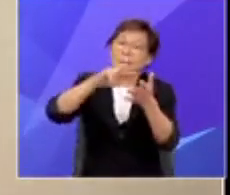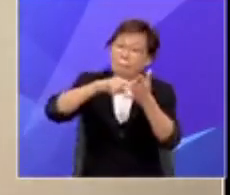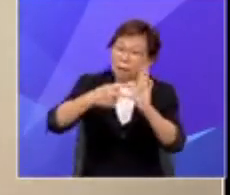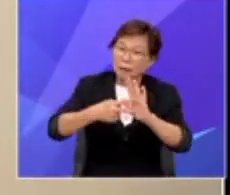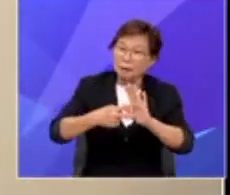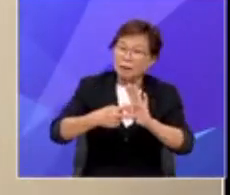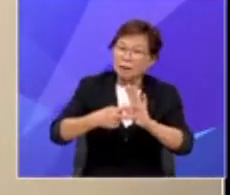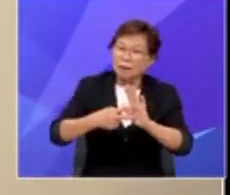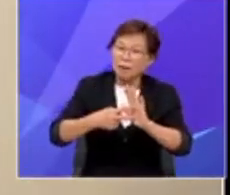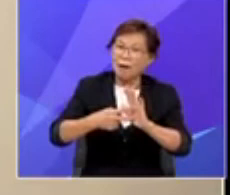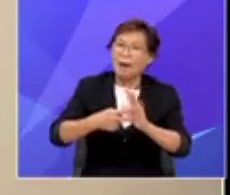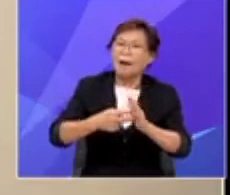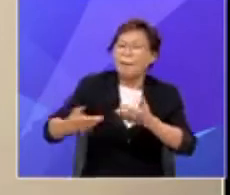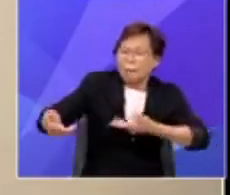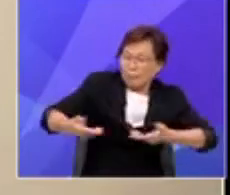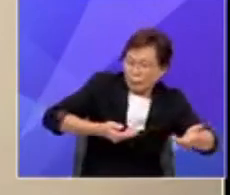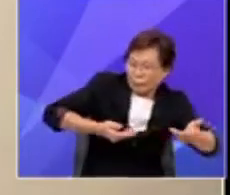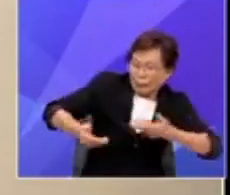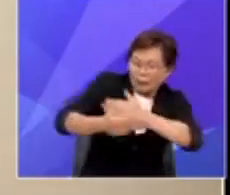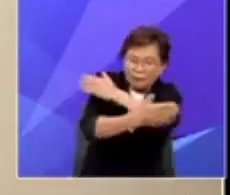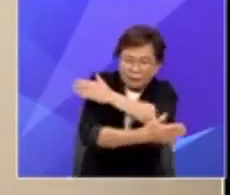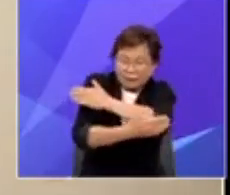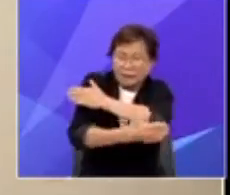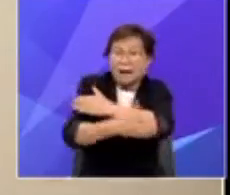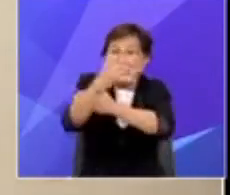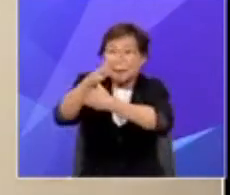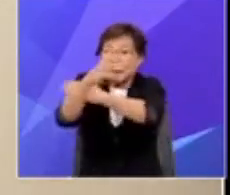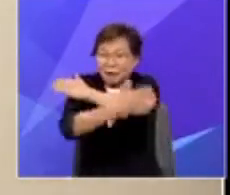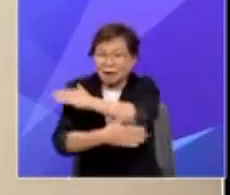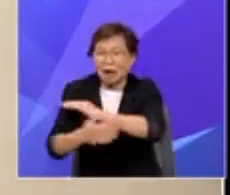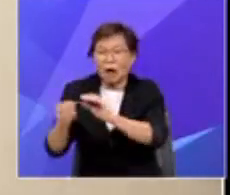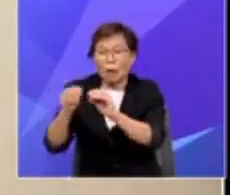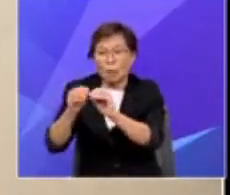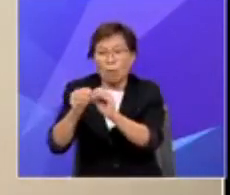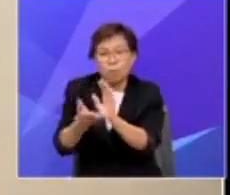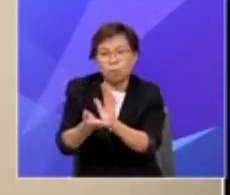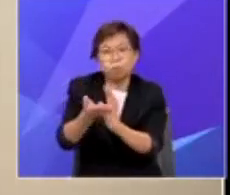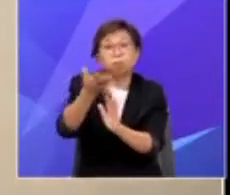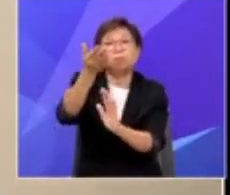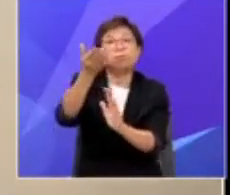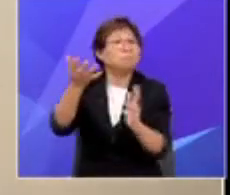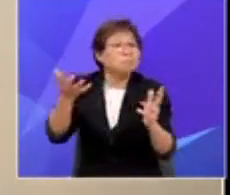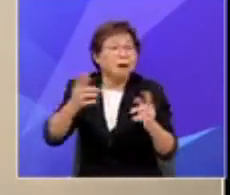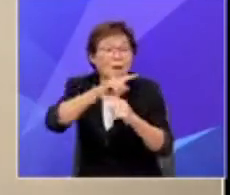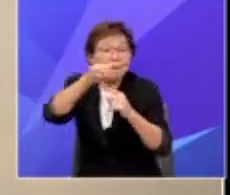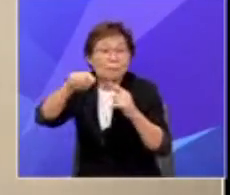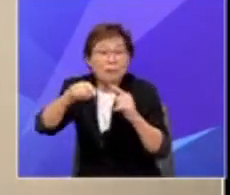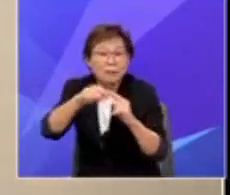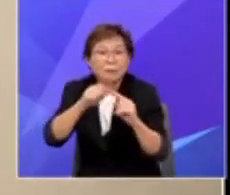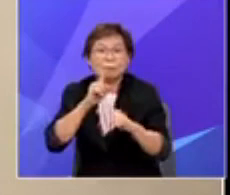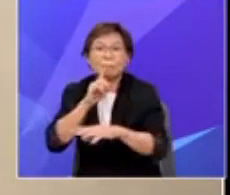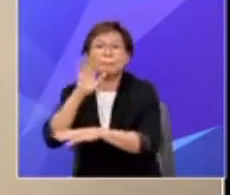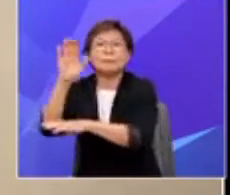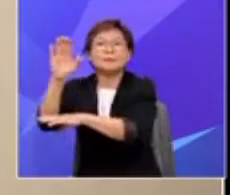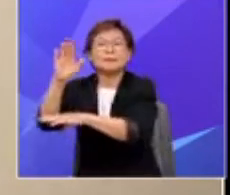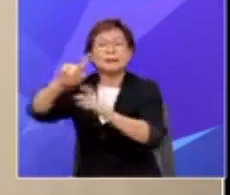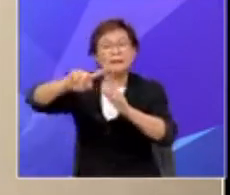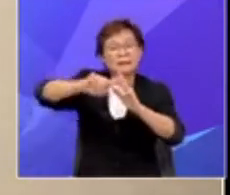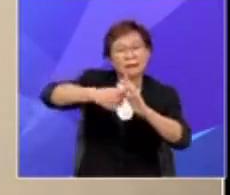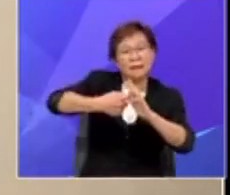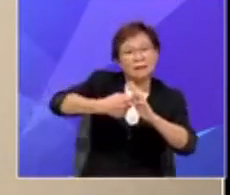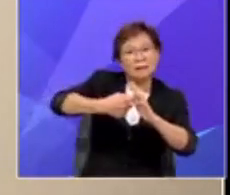bermakna aliran perdagangan di antara negara-negara ini akan meningkat apabila perjanjian ini mulai